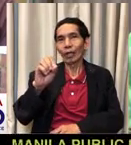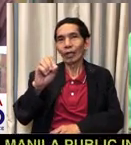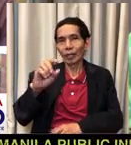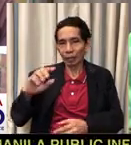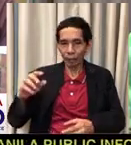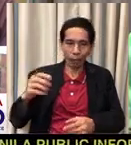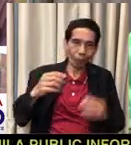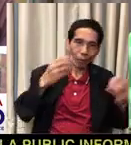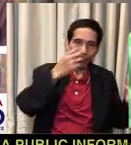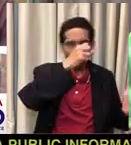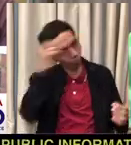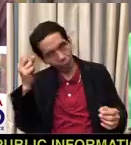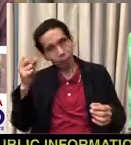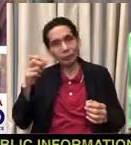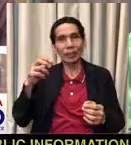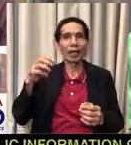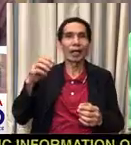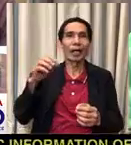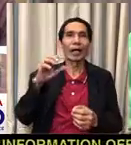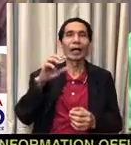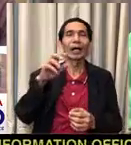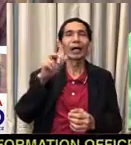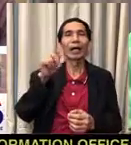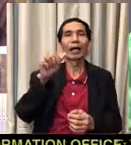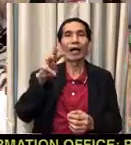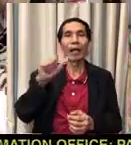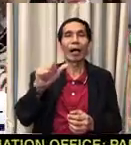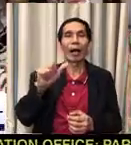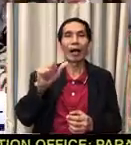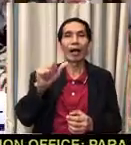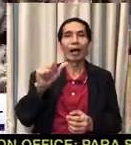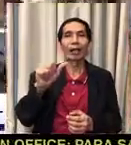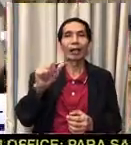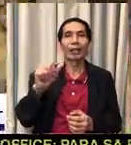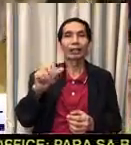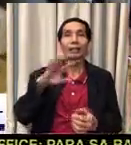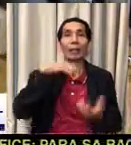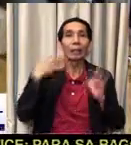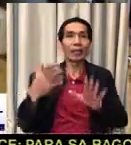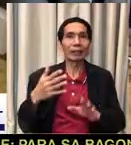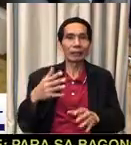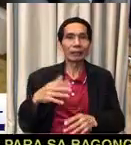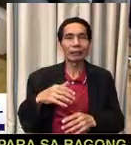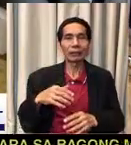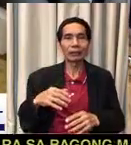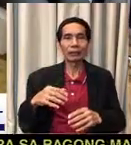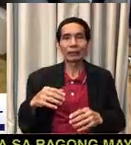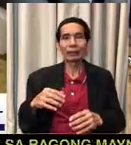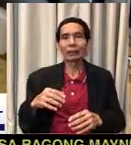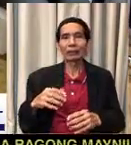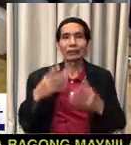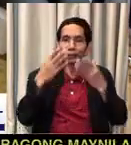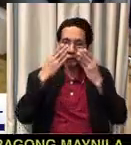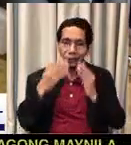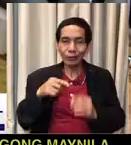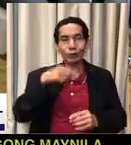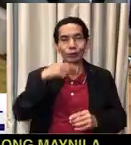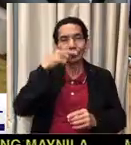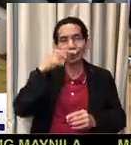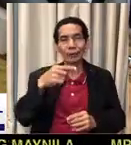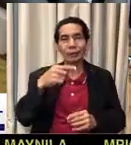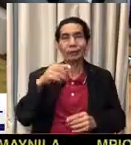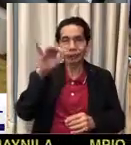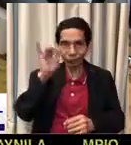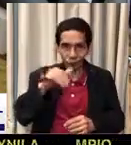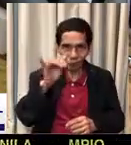Nadunggol mo yung ulo mo doon sa kama eh. May tetano. Ayun ang kinamatay mo. Sad to say.